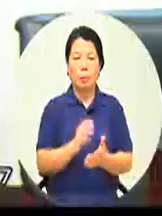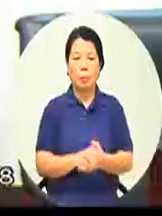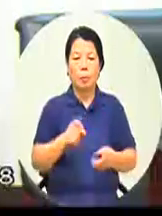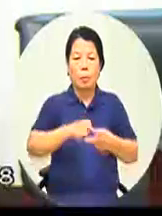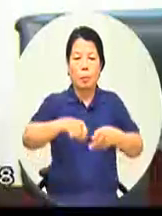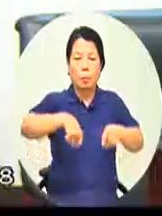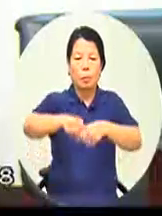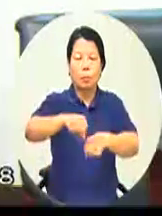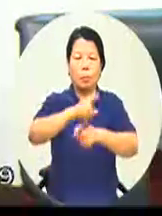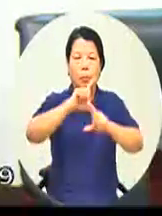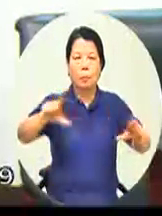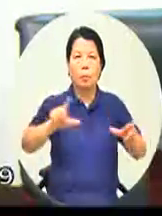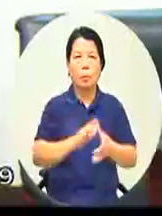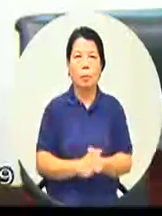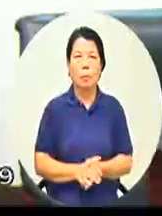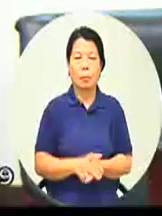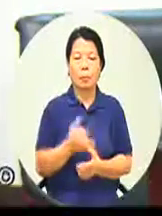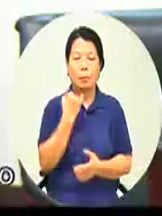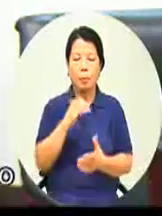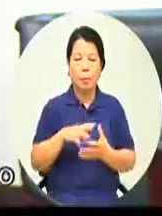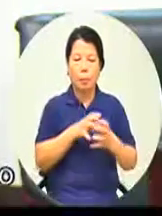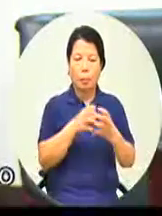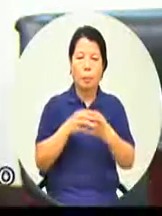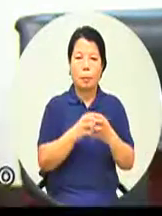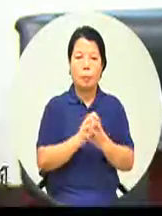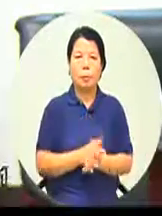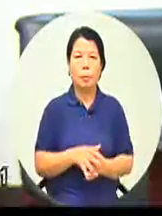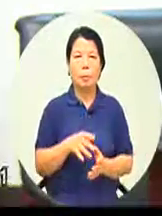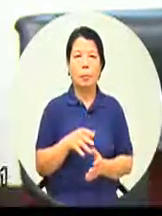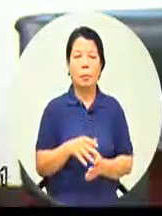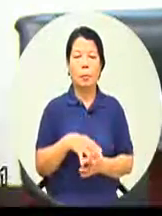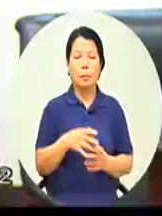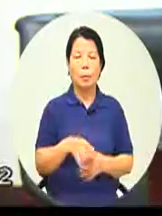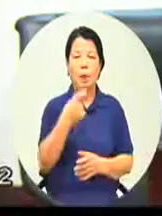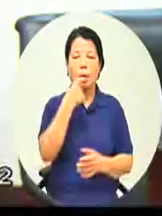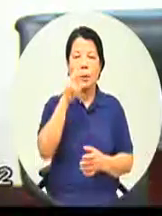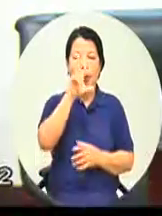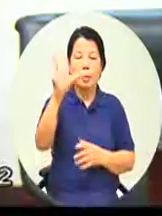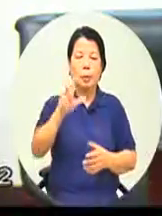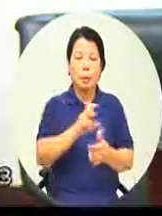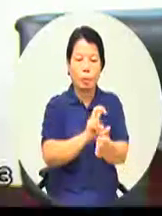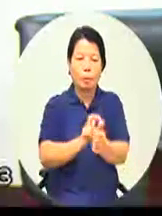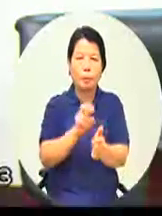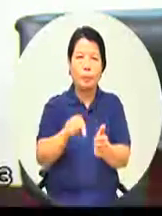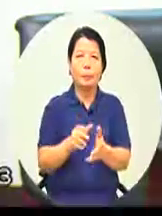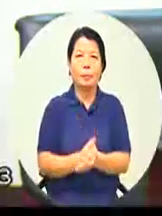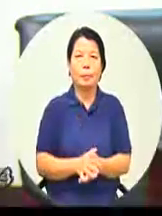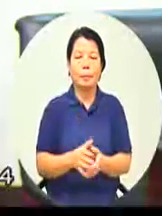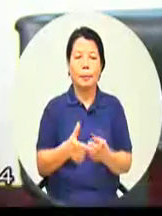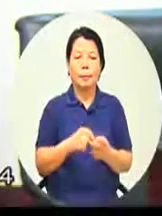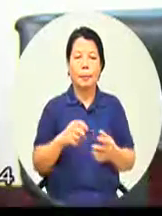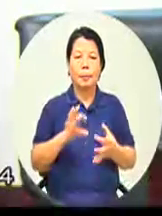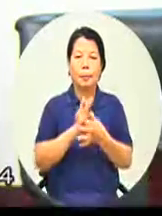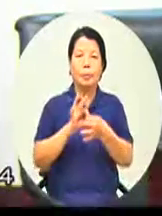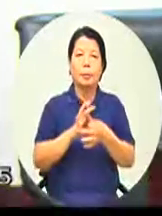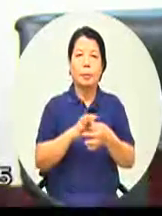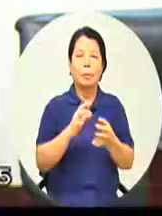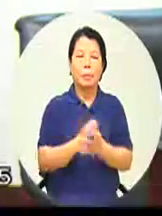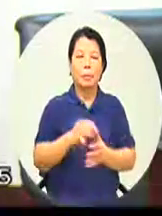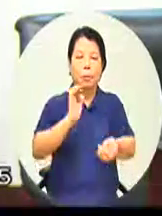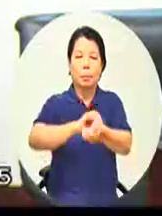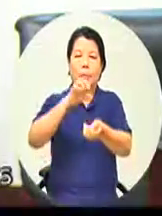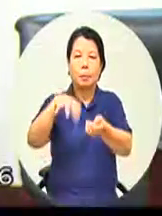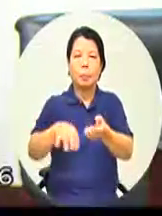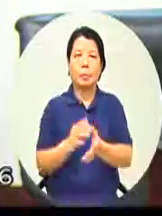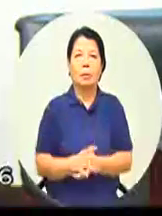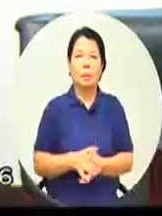较大，我们可以来结合是不是日托日造，结合我们相关我们的医院，结